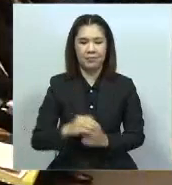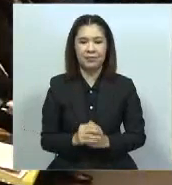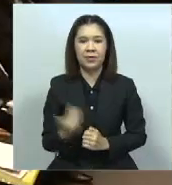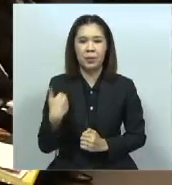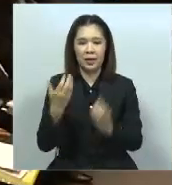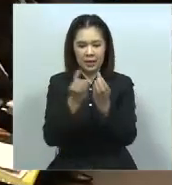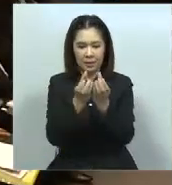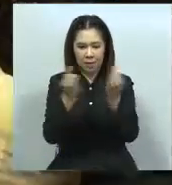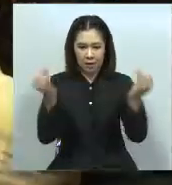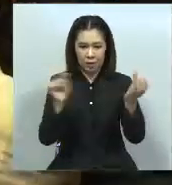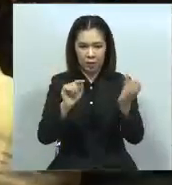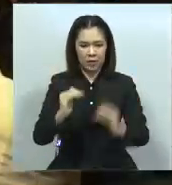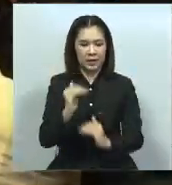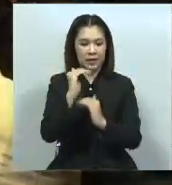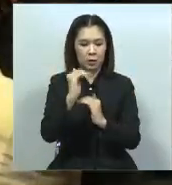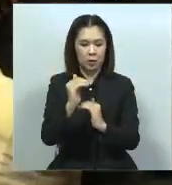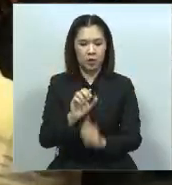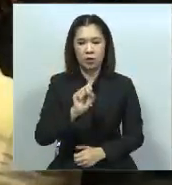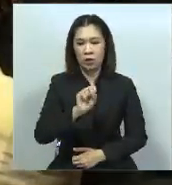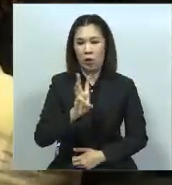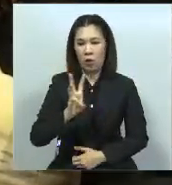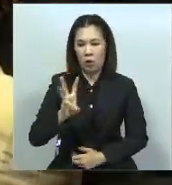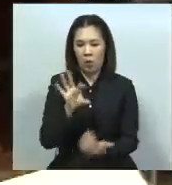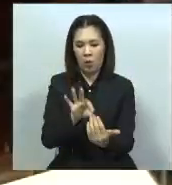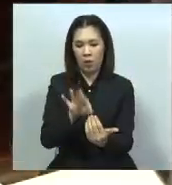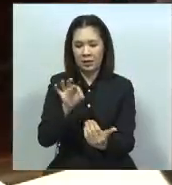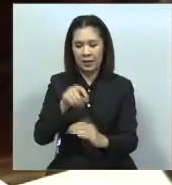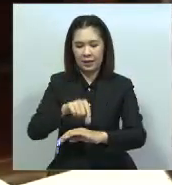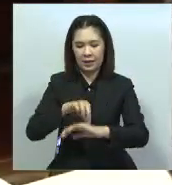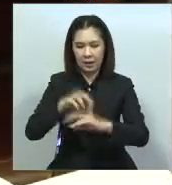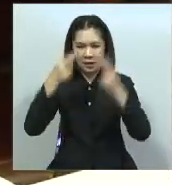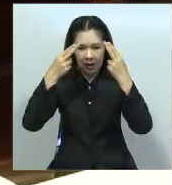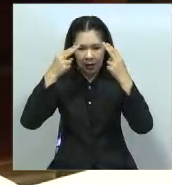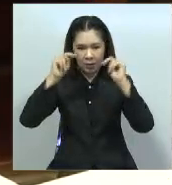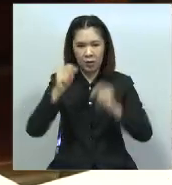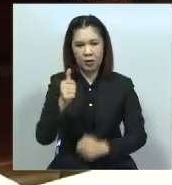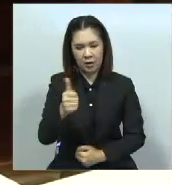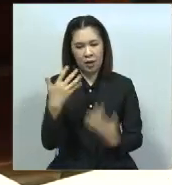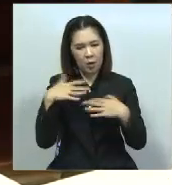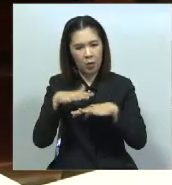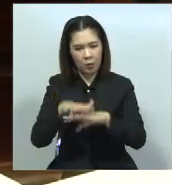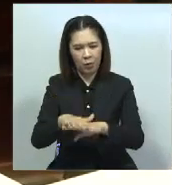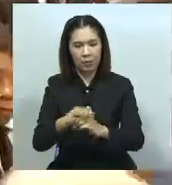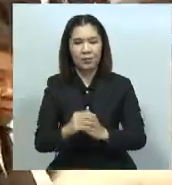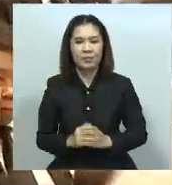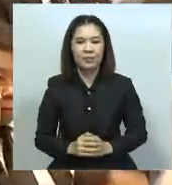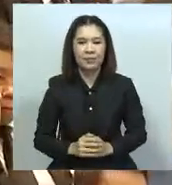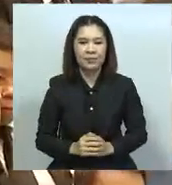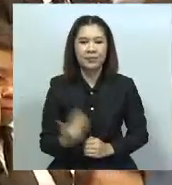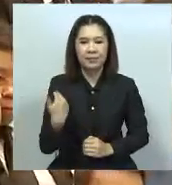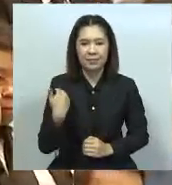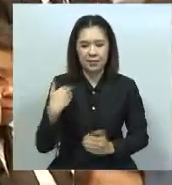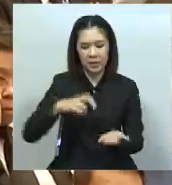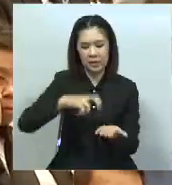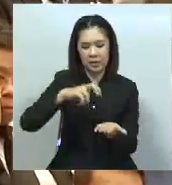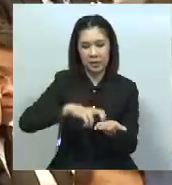ก็มีกำหนดให้ทางสว.ได้เลือกนายกรัฐมนตรีด้วยจากบัญชีรายชื่อของพรรคการเมืองจากนั้นก็มีการรับร